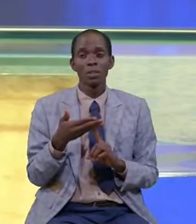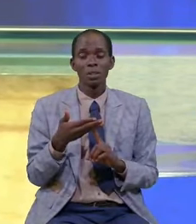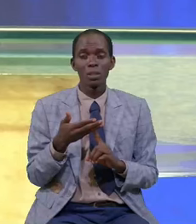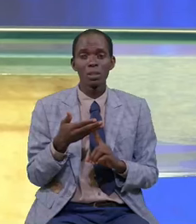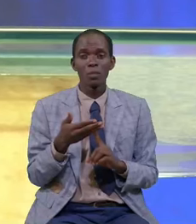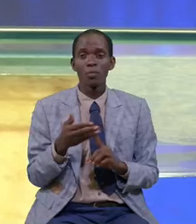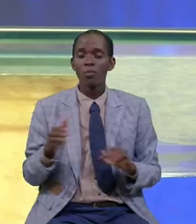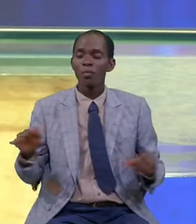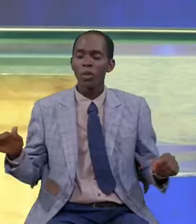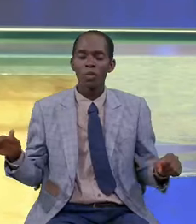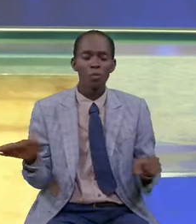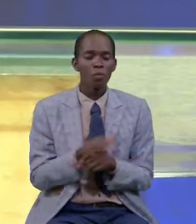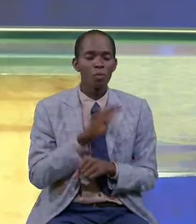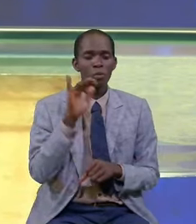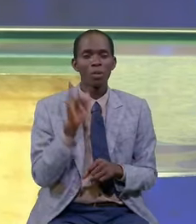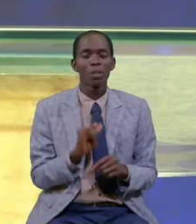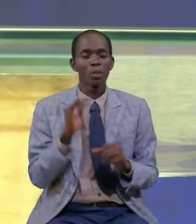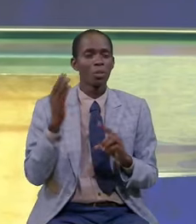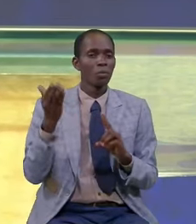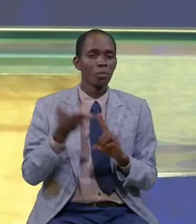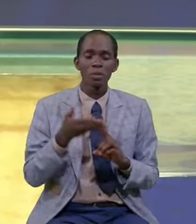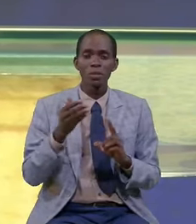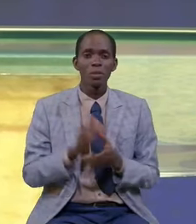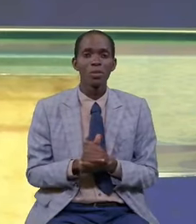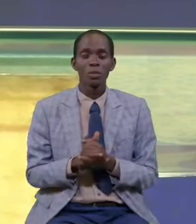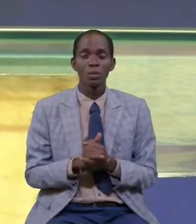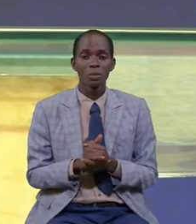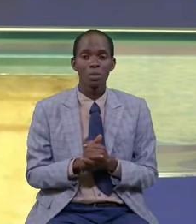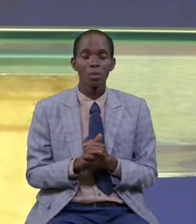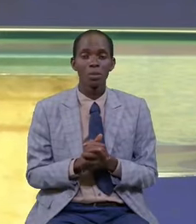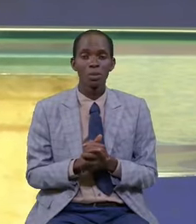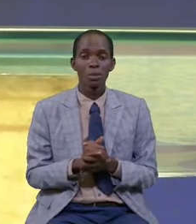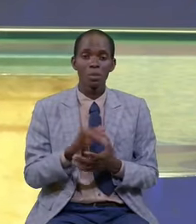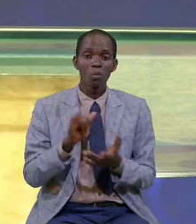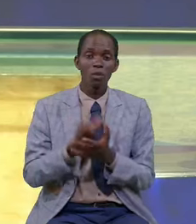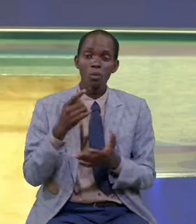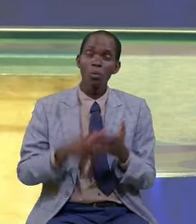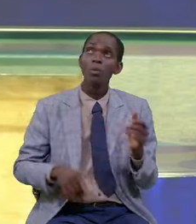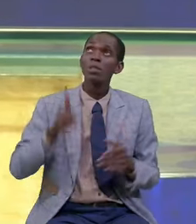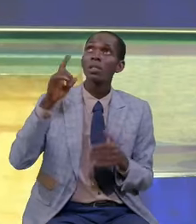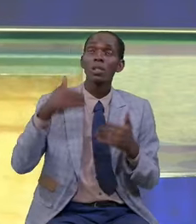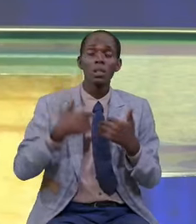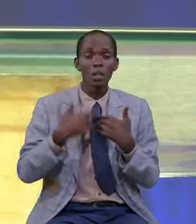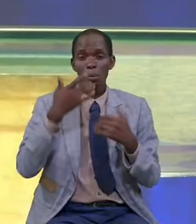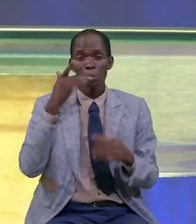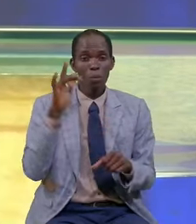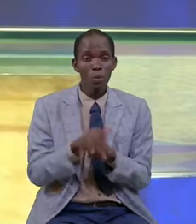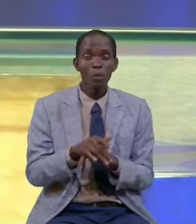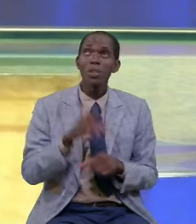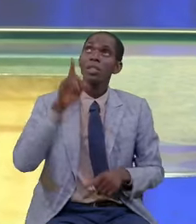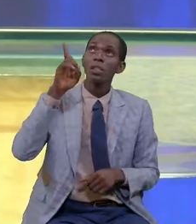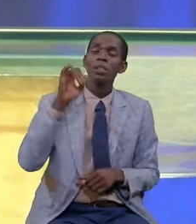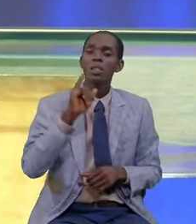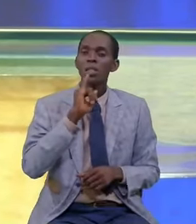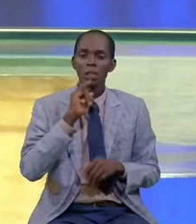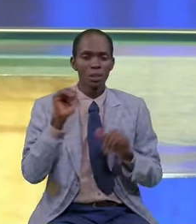Il avait la pleine conviction que ce qu'il a promis, il peut aussi